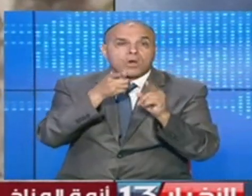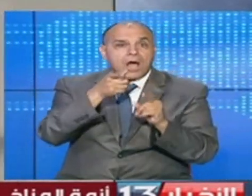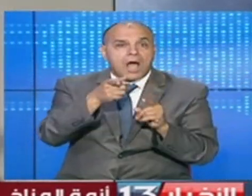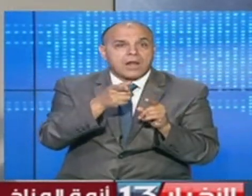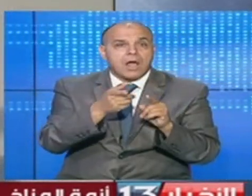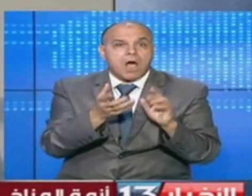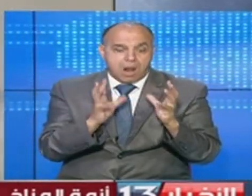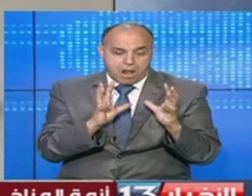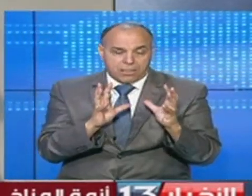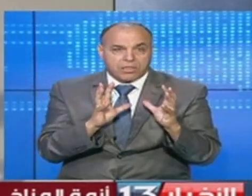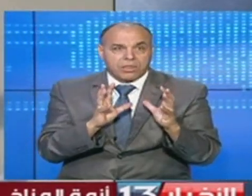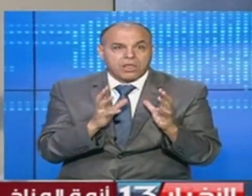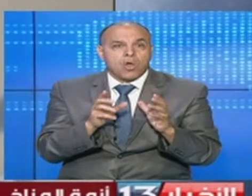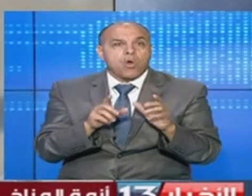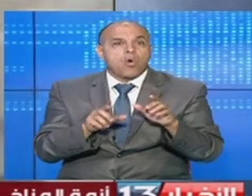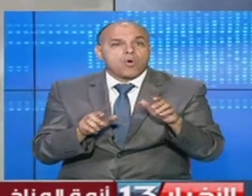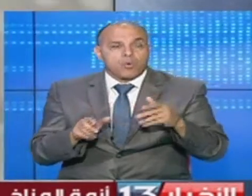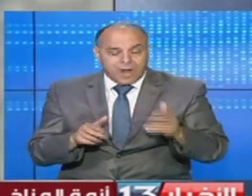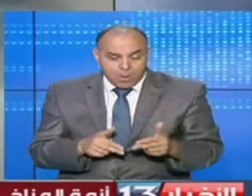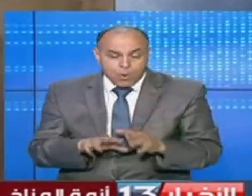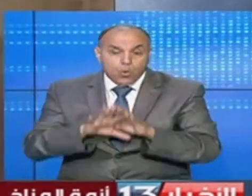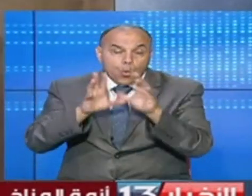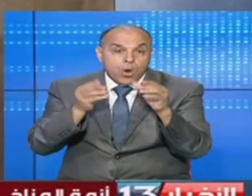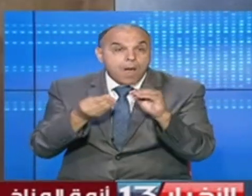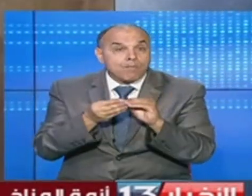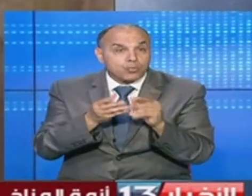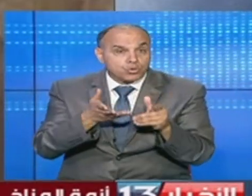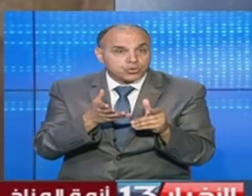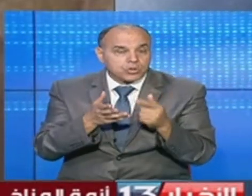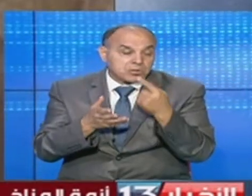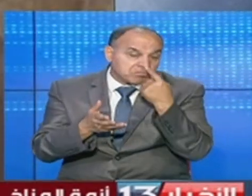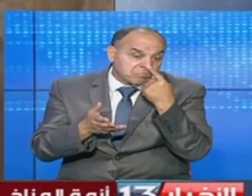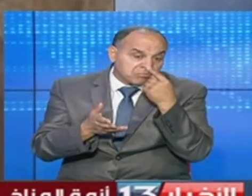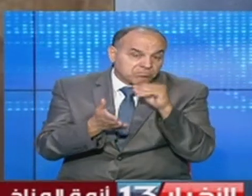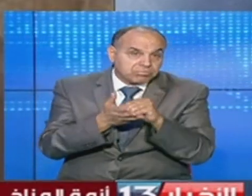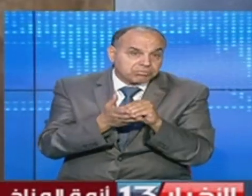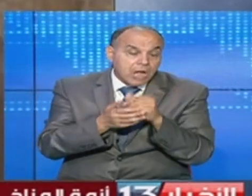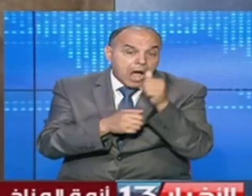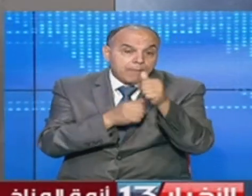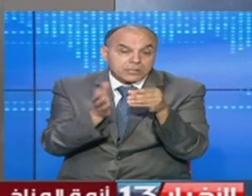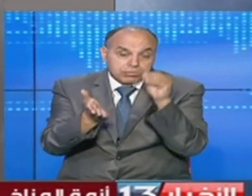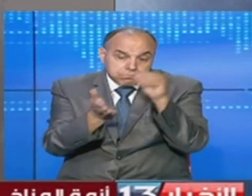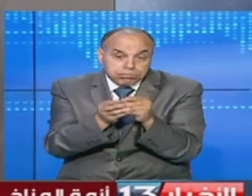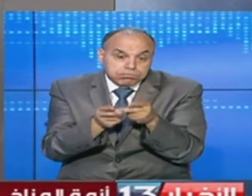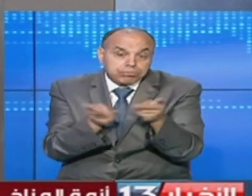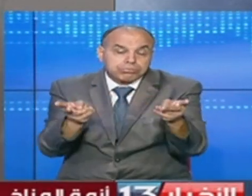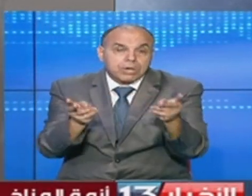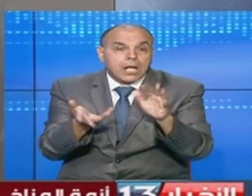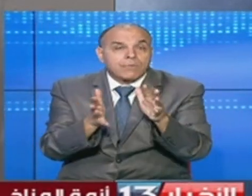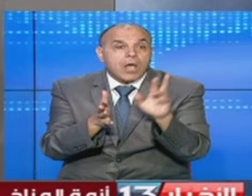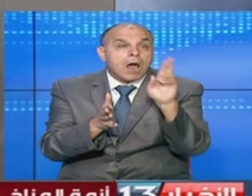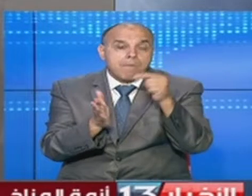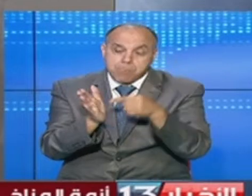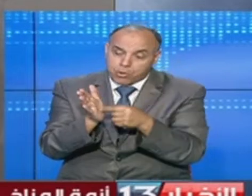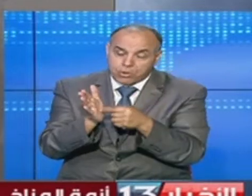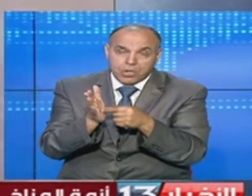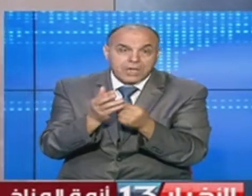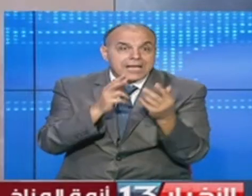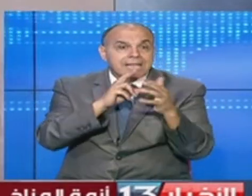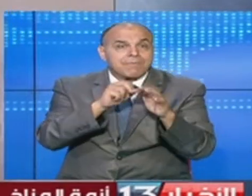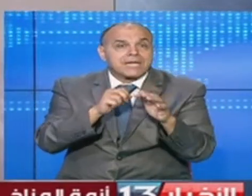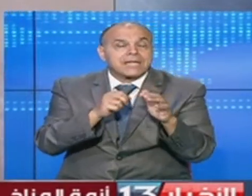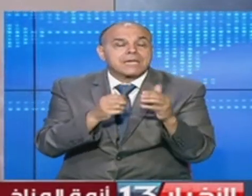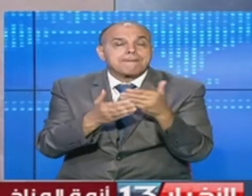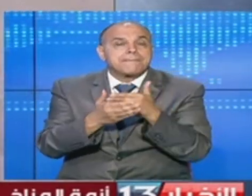الكوكب والكائنات التي تعيش عليه ومن المقرر نشره العام المقبل كما توقع التقرير ان ثمانين